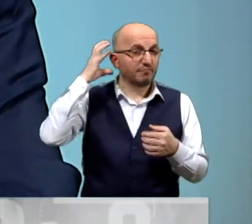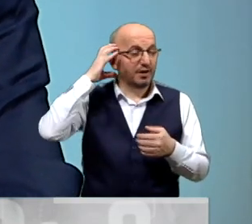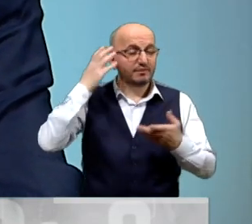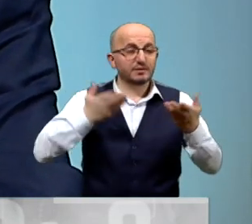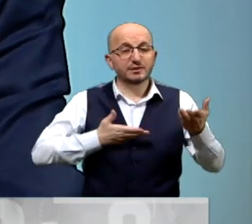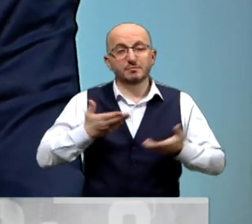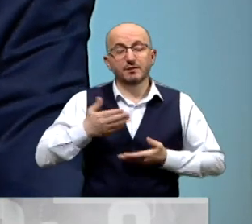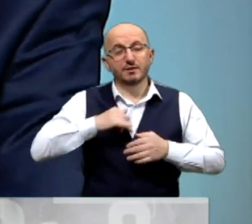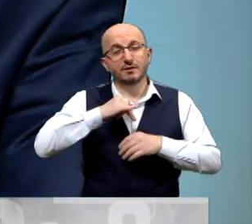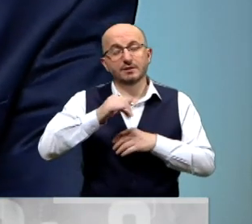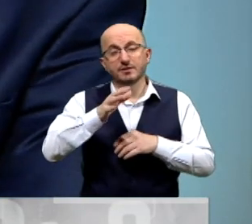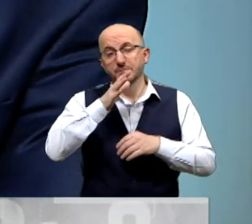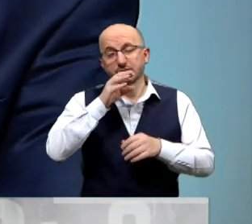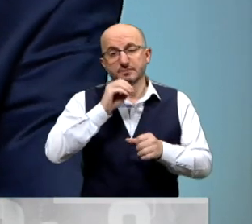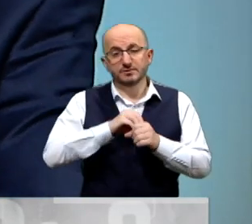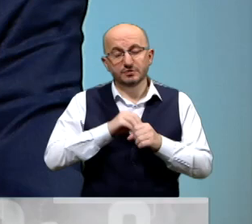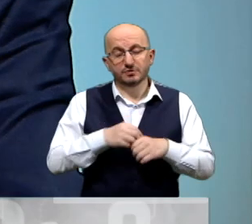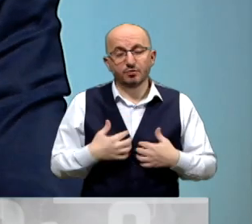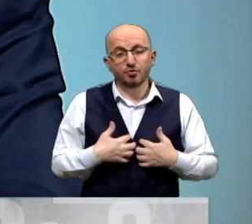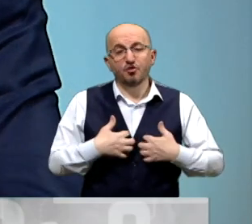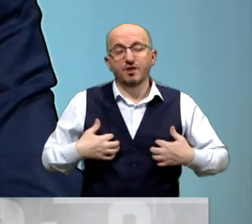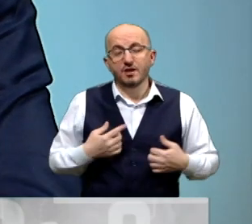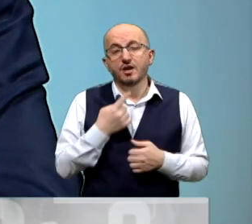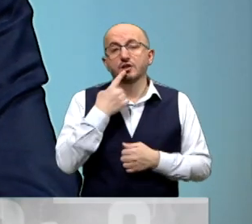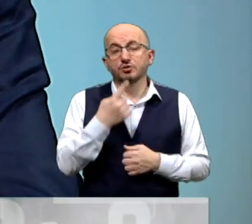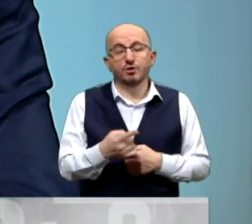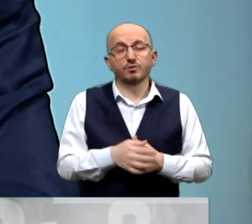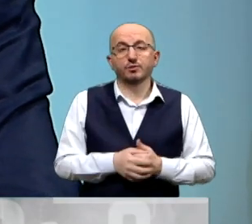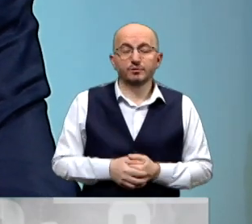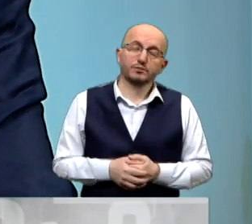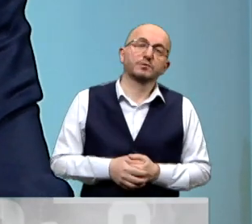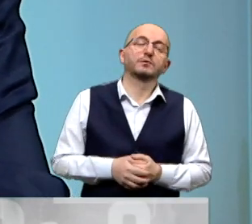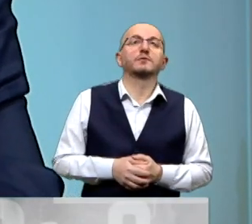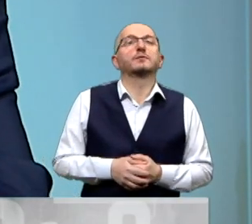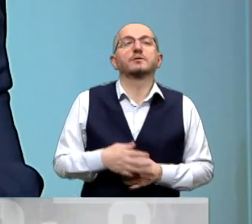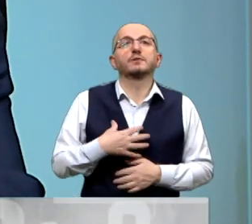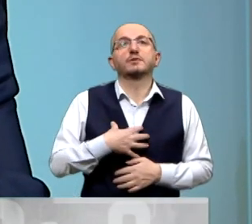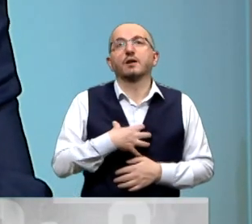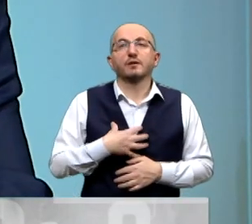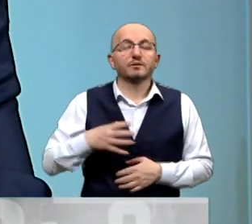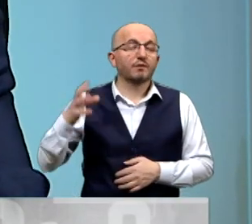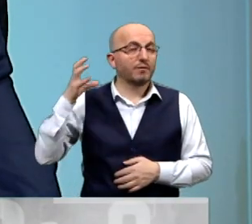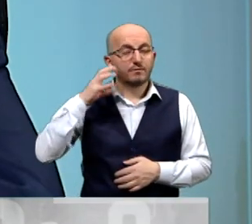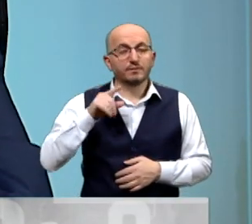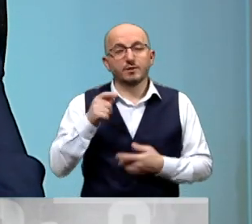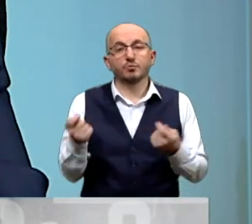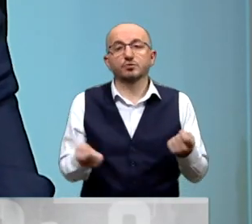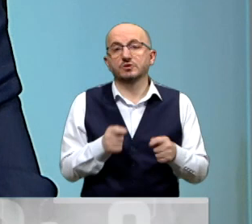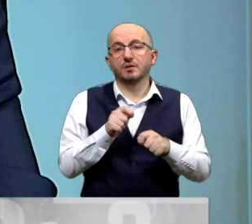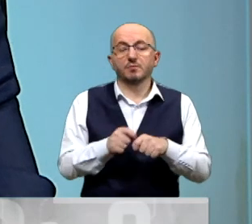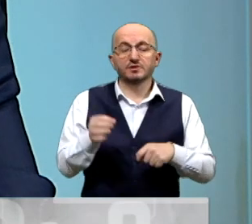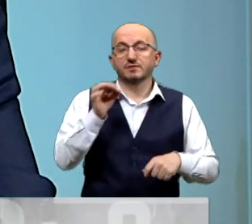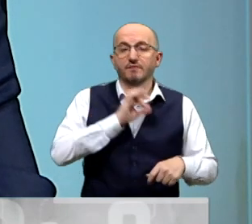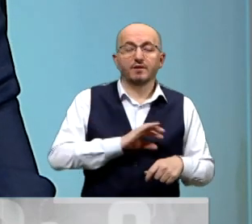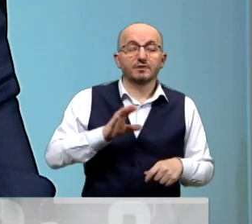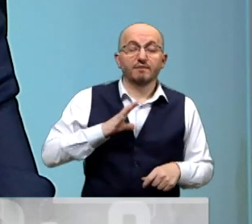hizmetlerini hakkıyla bildiğimiz için söylüyoruz tabii yani Diyanet Vakfı ile bu işi yapmasında fayda